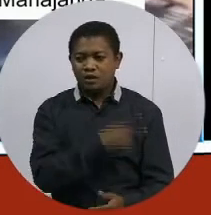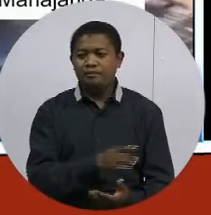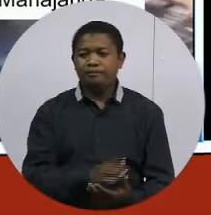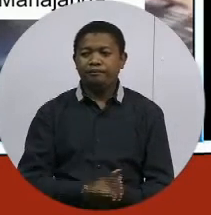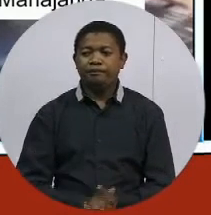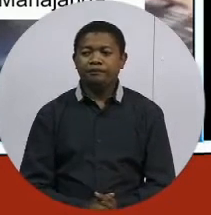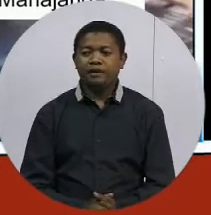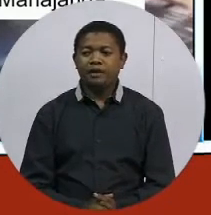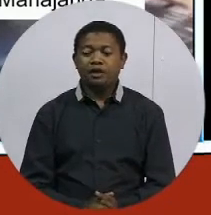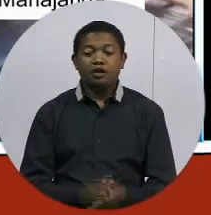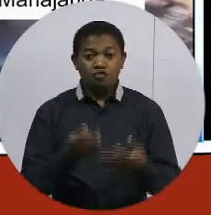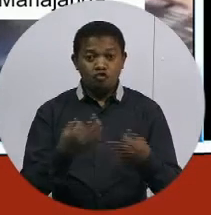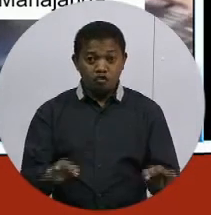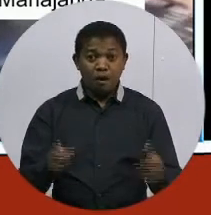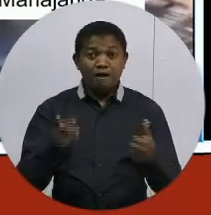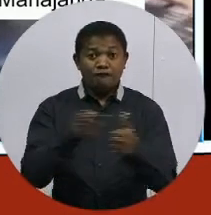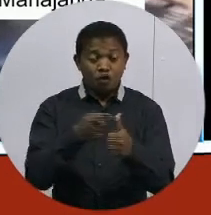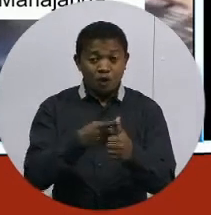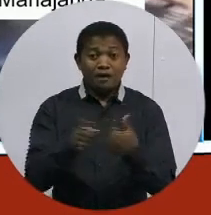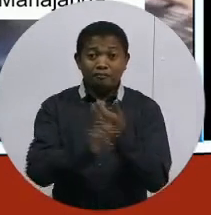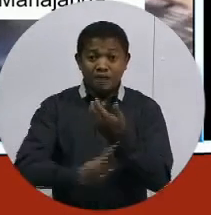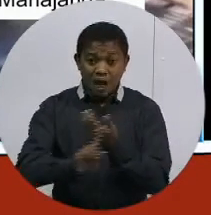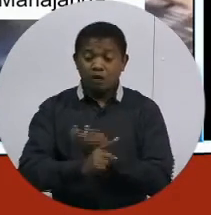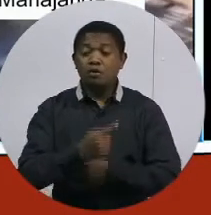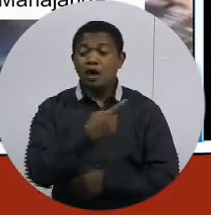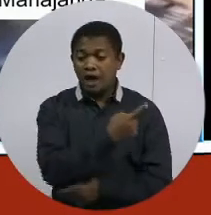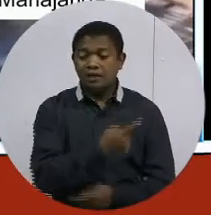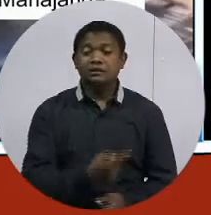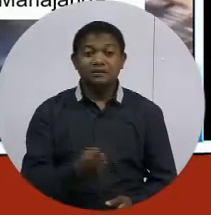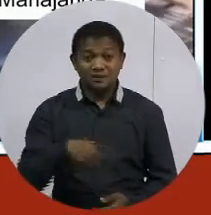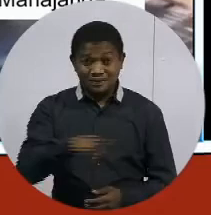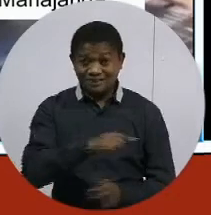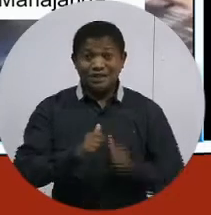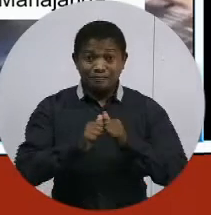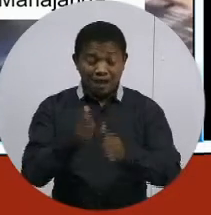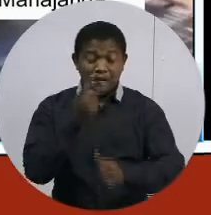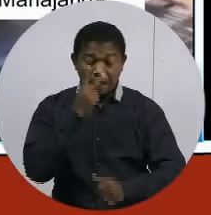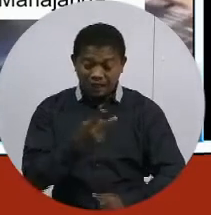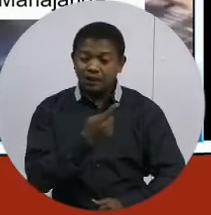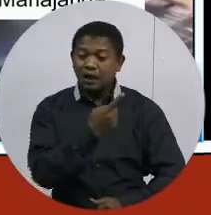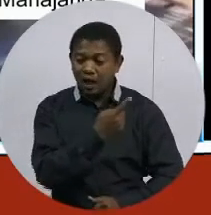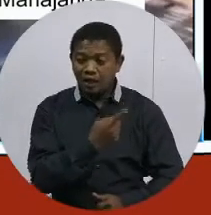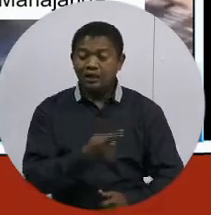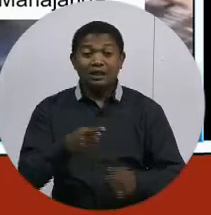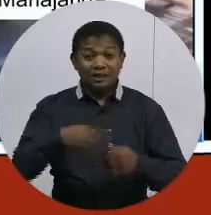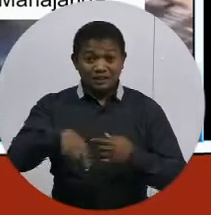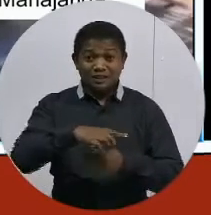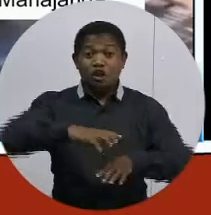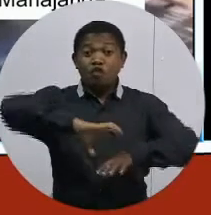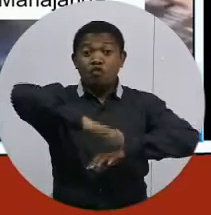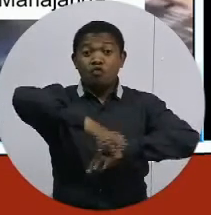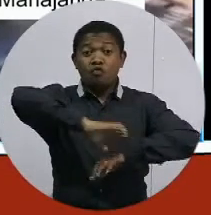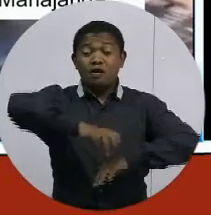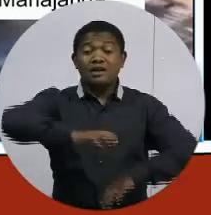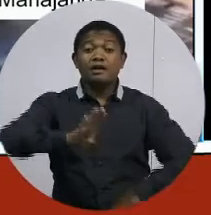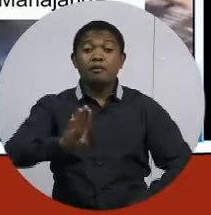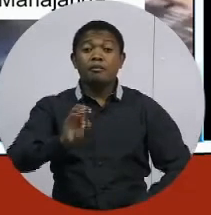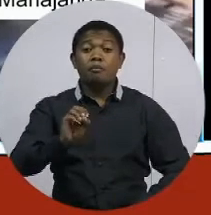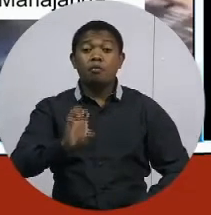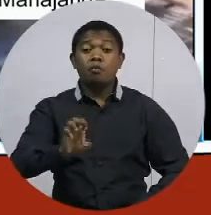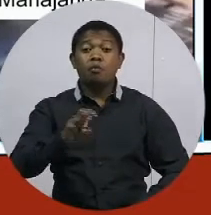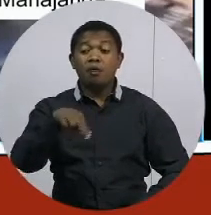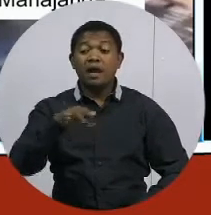et les ratique na hit teto fa tika teto farta bonne isan de farta